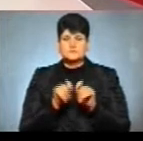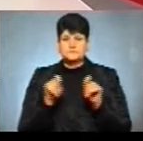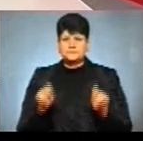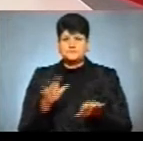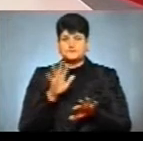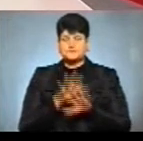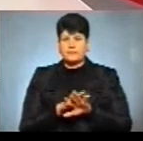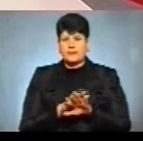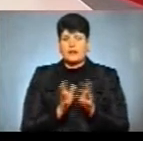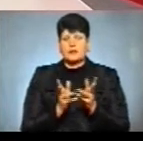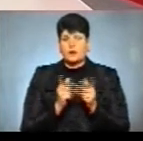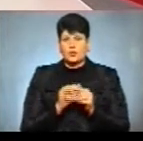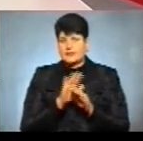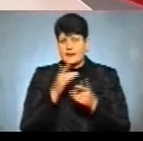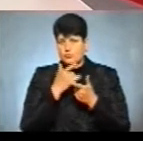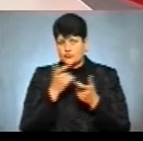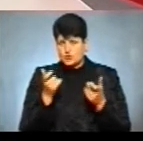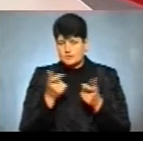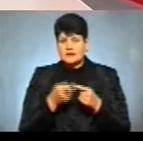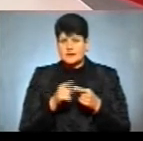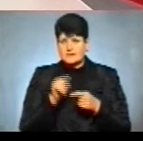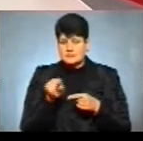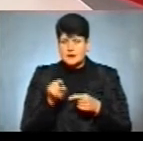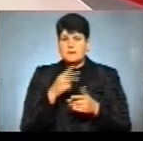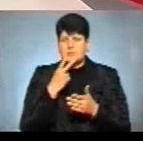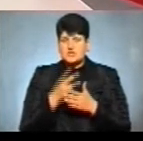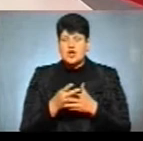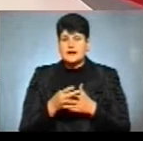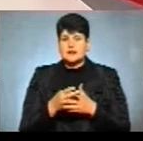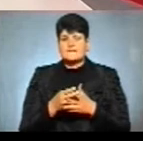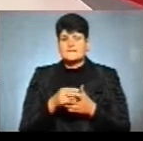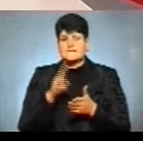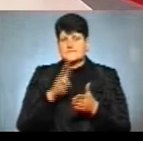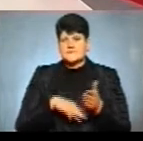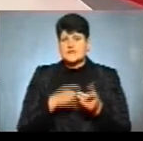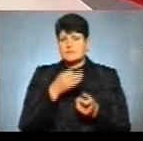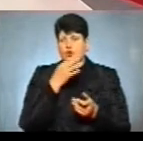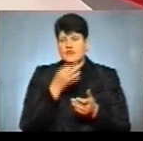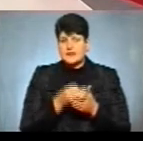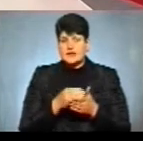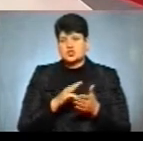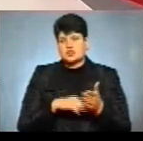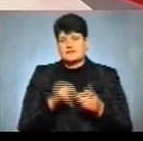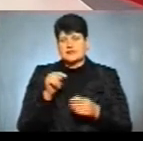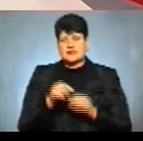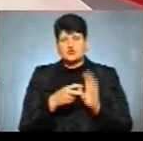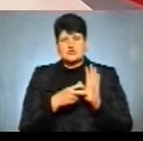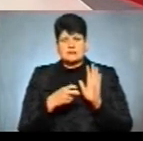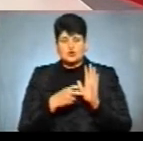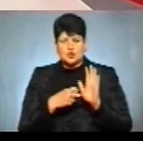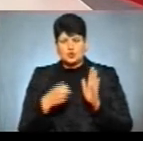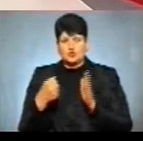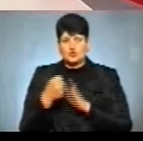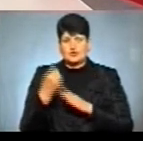рахунків, і неповідомлення про це НАЗК, це також передбачає адміністративну відповідальність і штраф від 1700